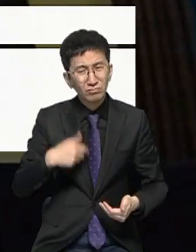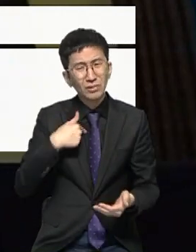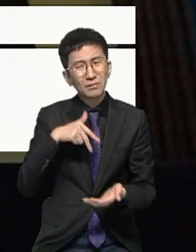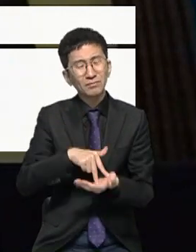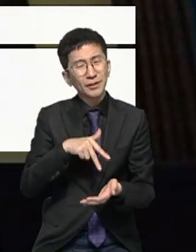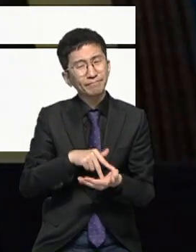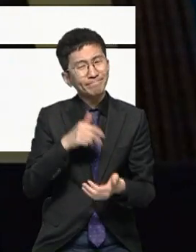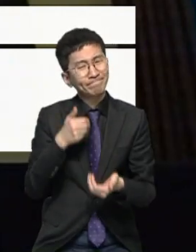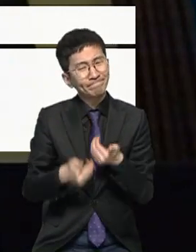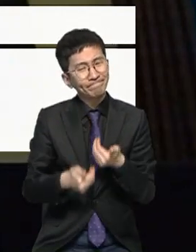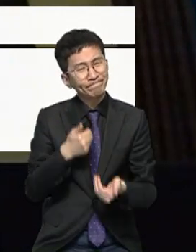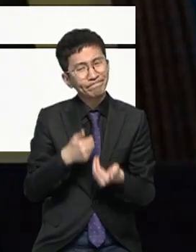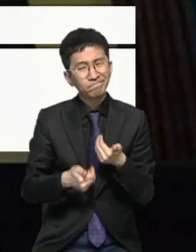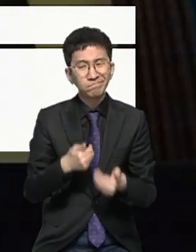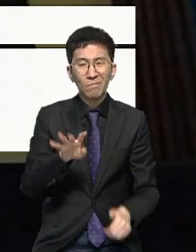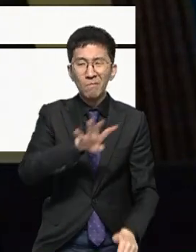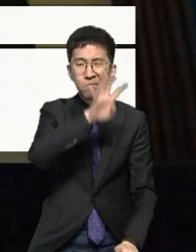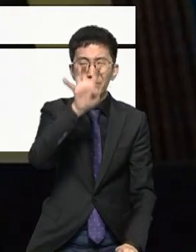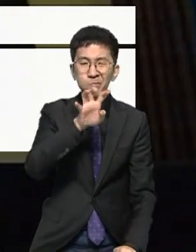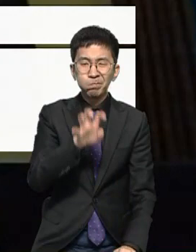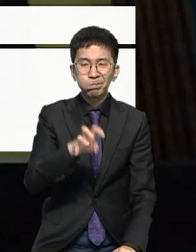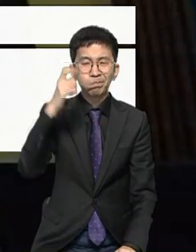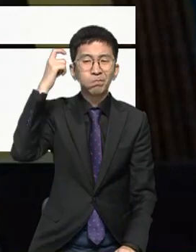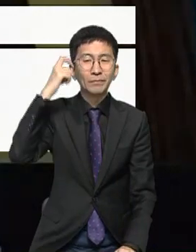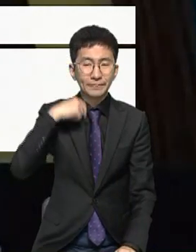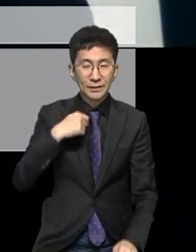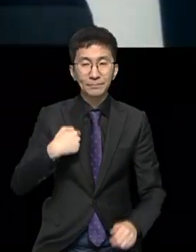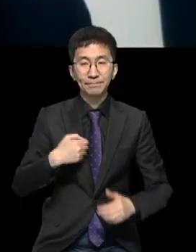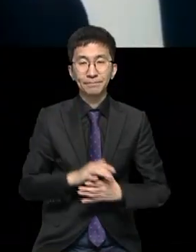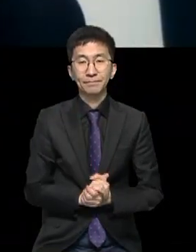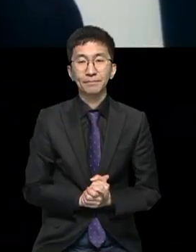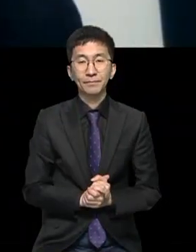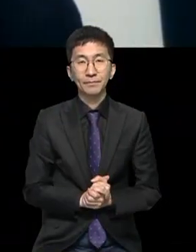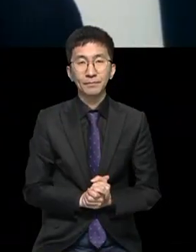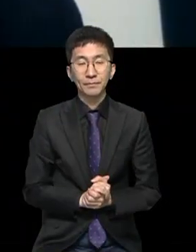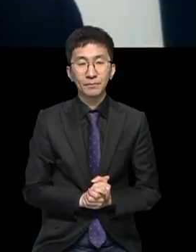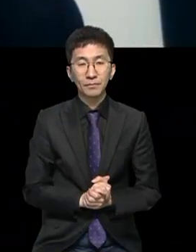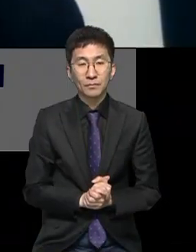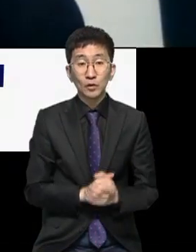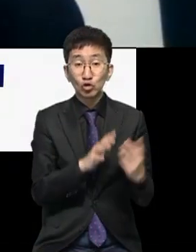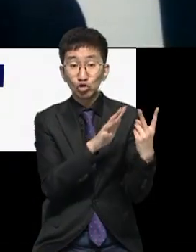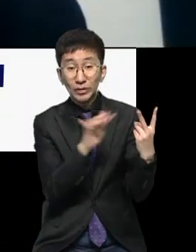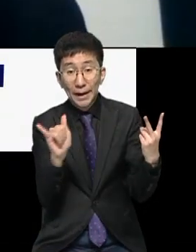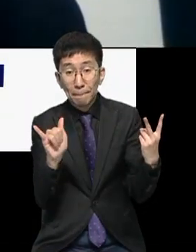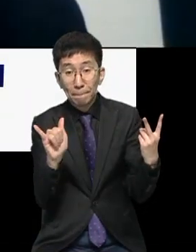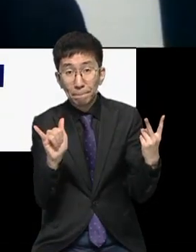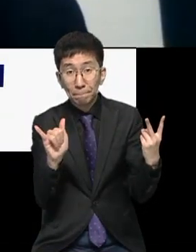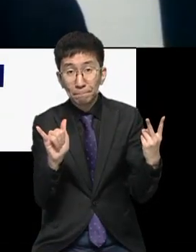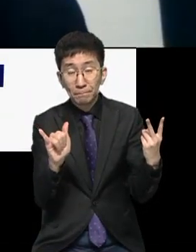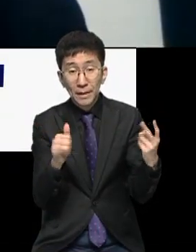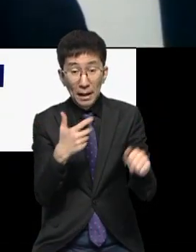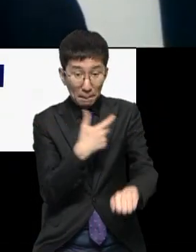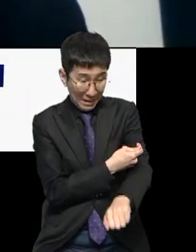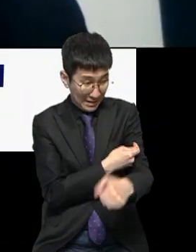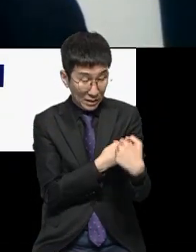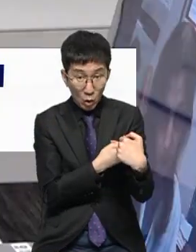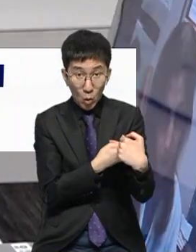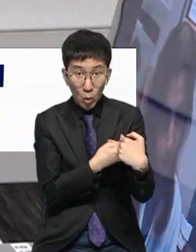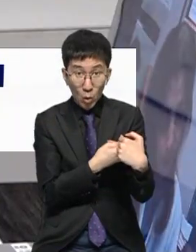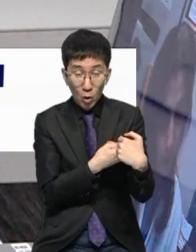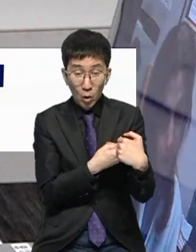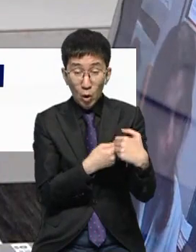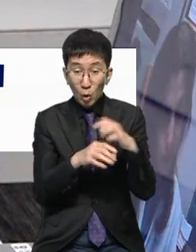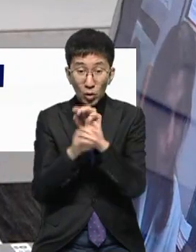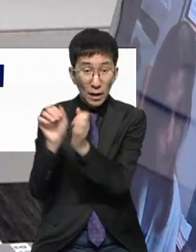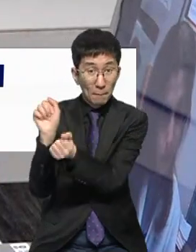male or female need the booster dose? I don't know. 두 전문가 모두 백신 접종으로 코로나 감염